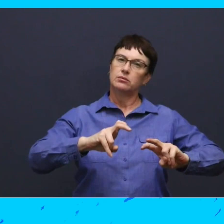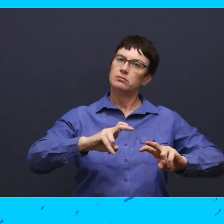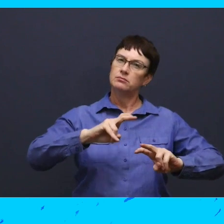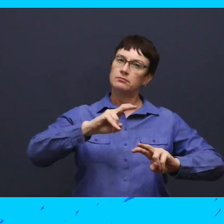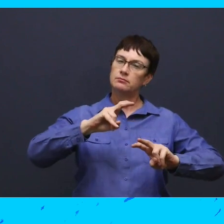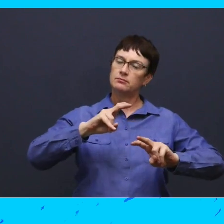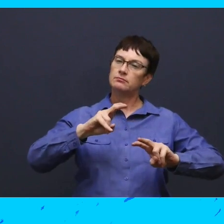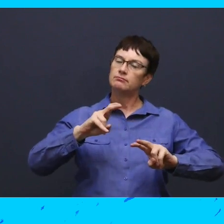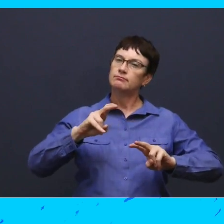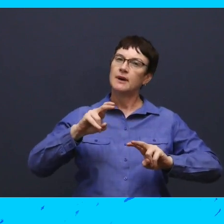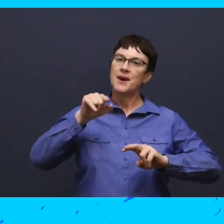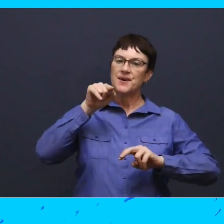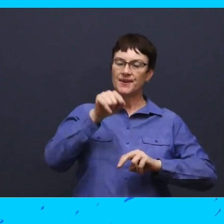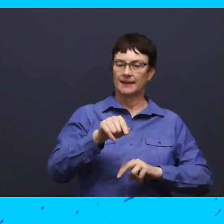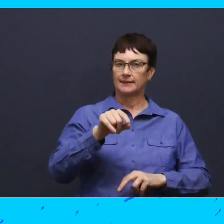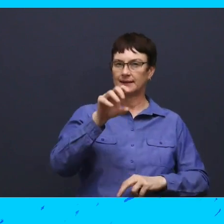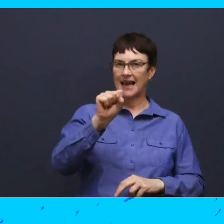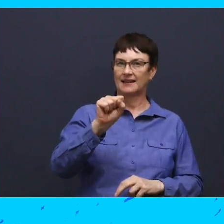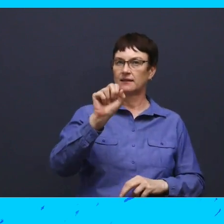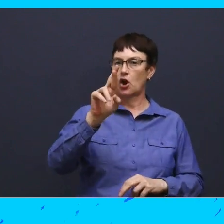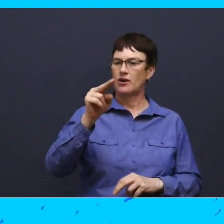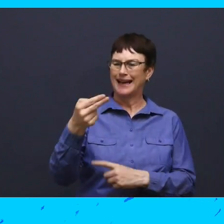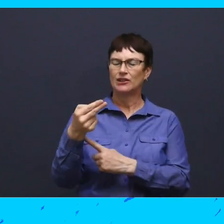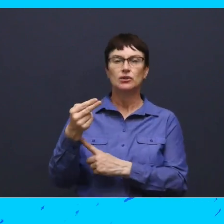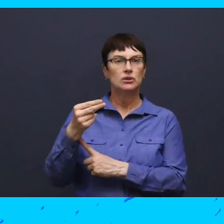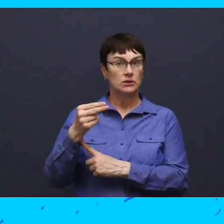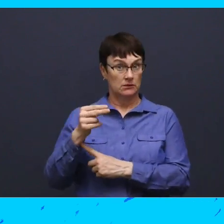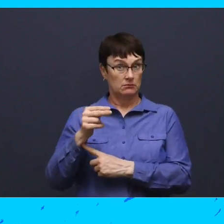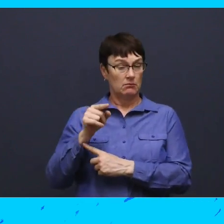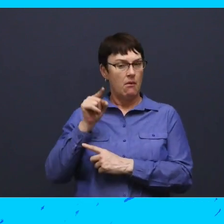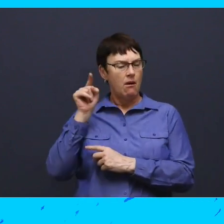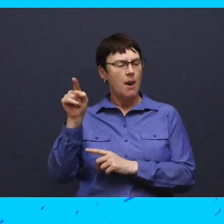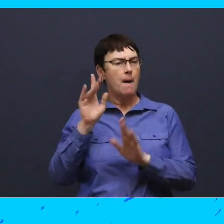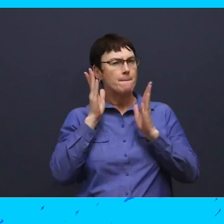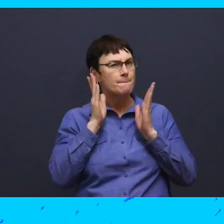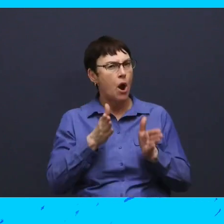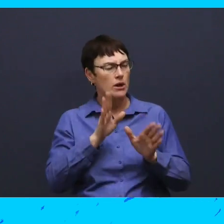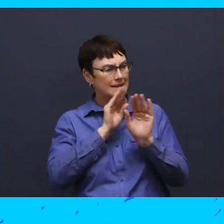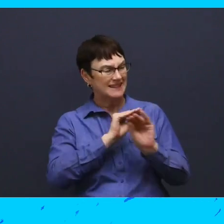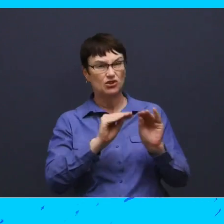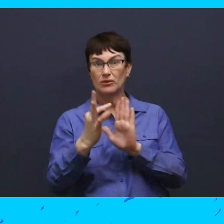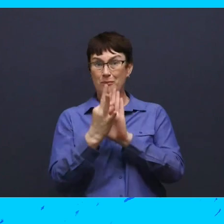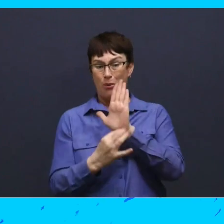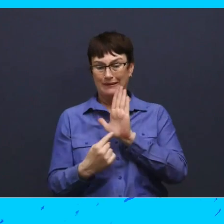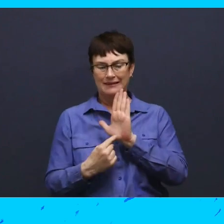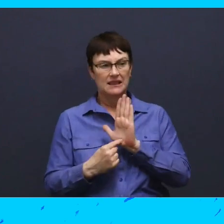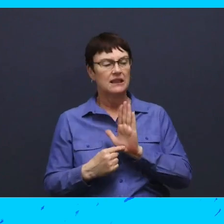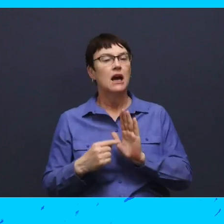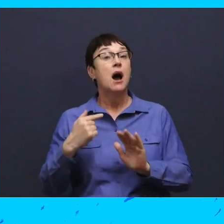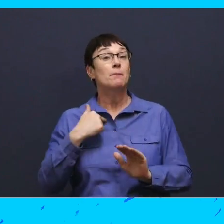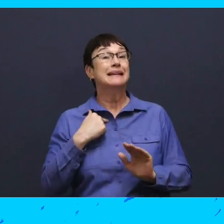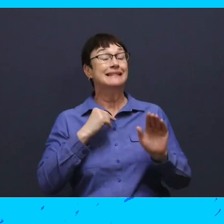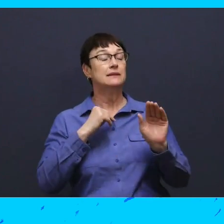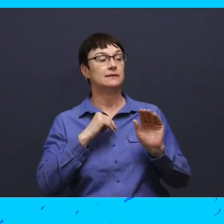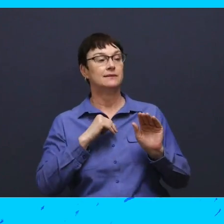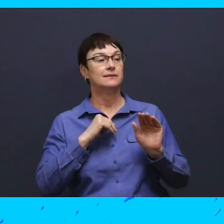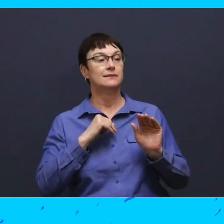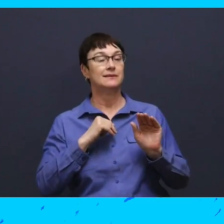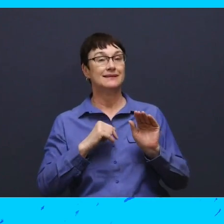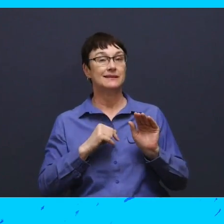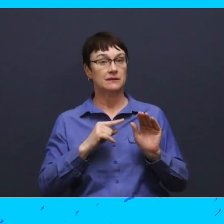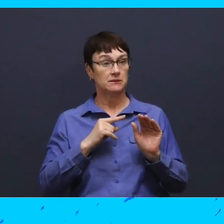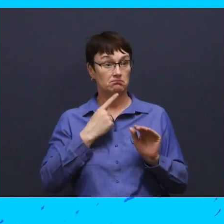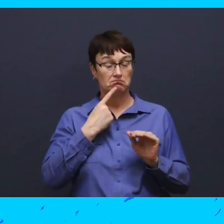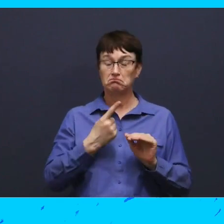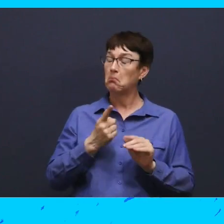sexuelle. Il faut savoir qu'est-ce qu'on a dans la loi. Il faut demander aux professeurs qu'est-ce qu'ils enseignent.